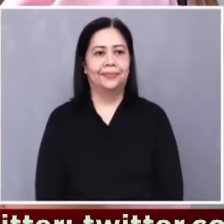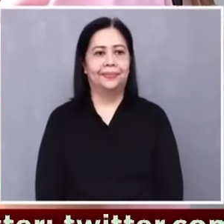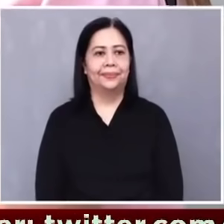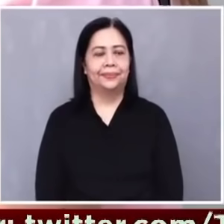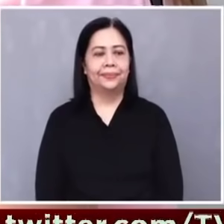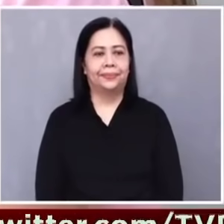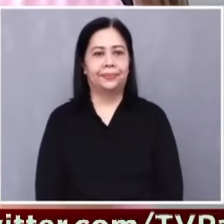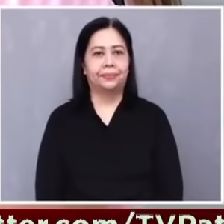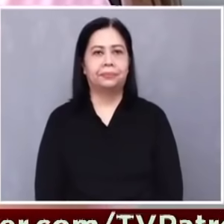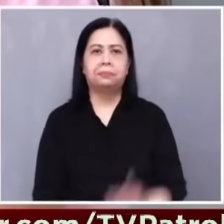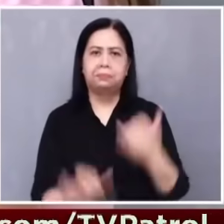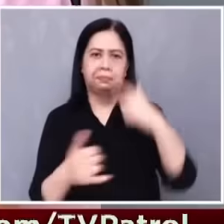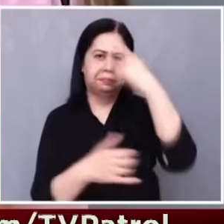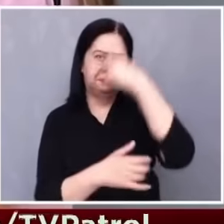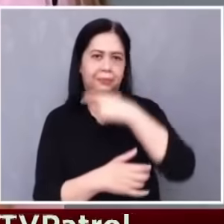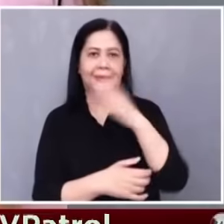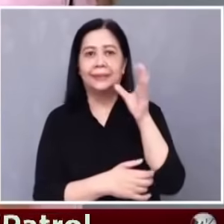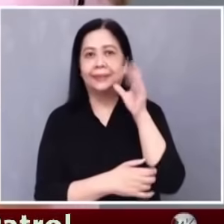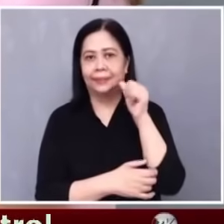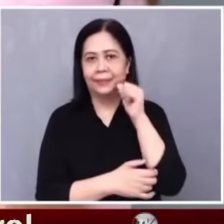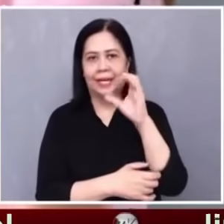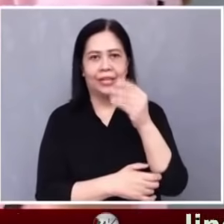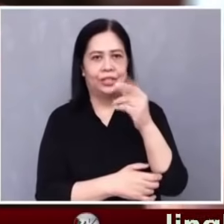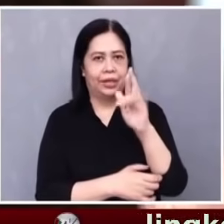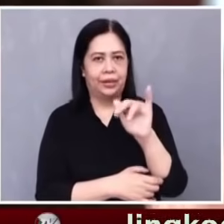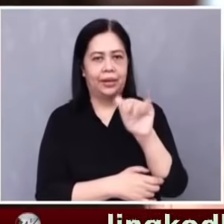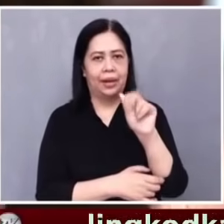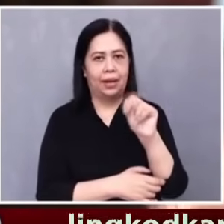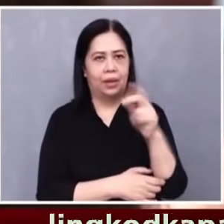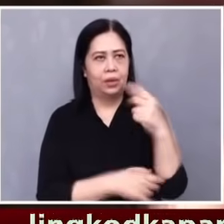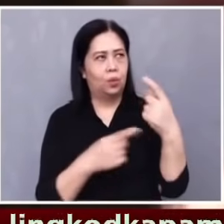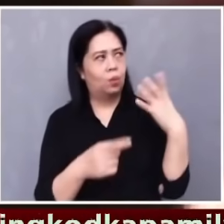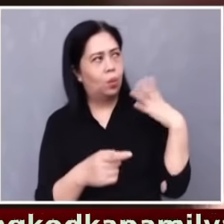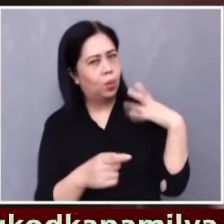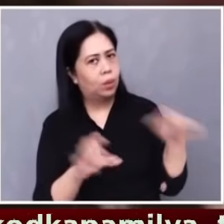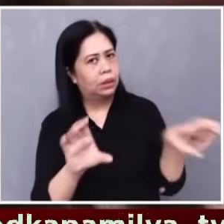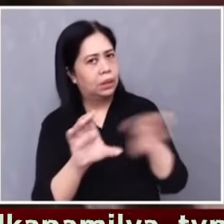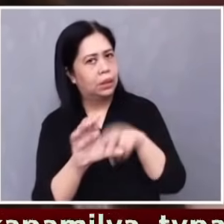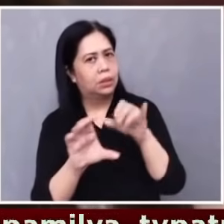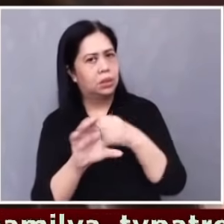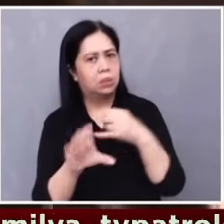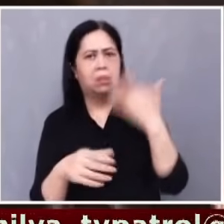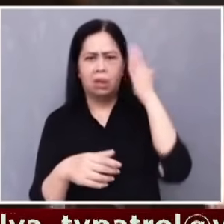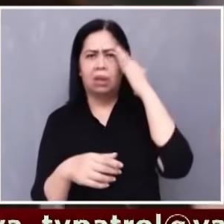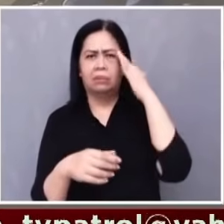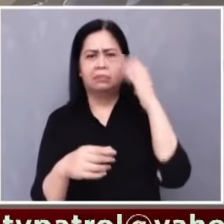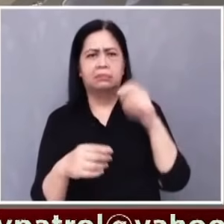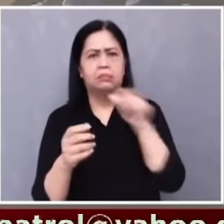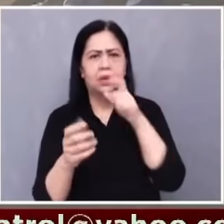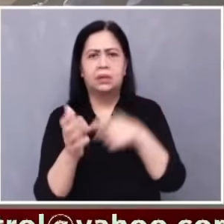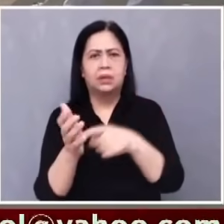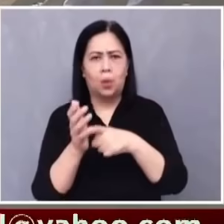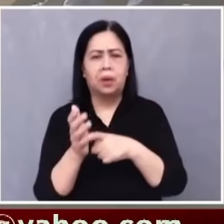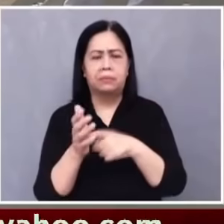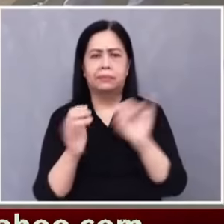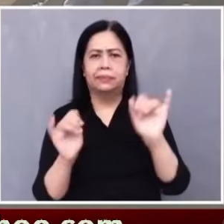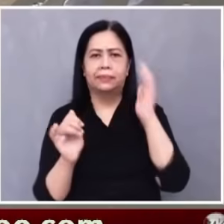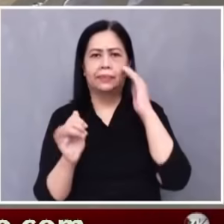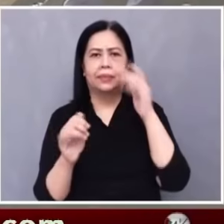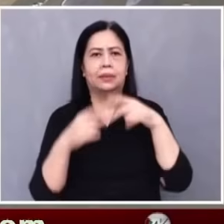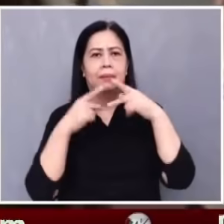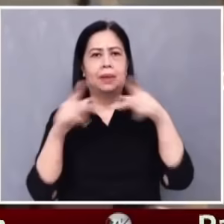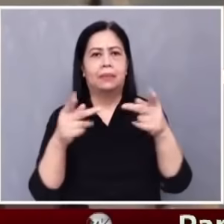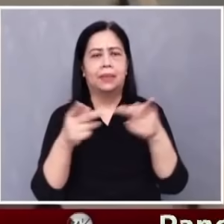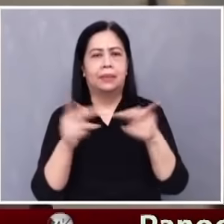Suot pa rin ni Cherry Ann ang face shield habang nag-aabang ng jeep kahit nabalitaan na niyang hindi na ito mandatory sa pampublikong